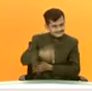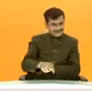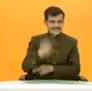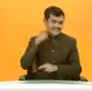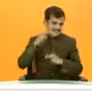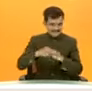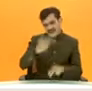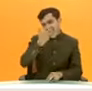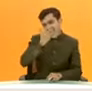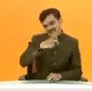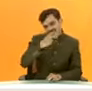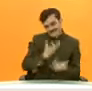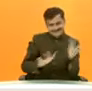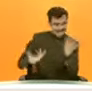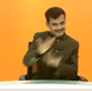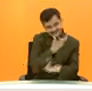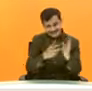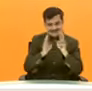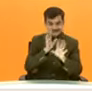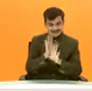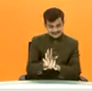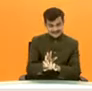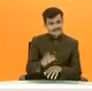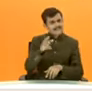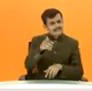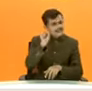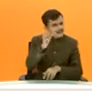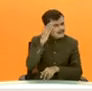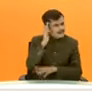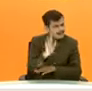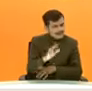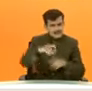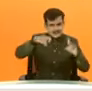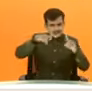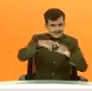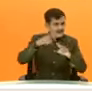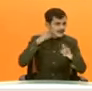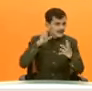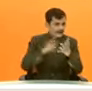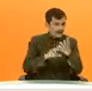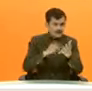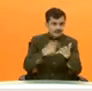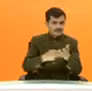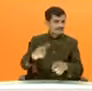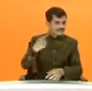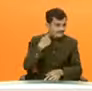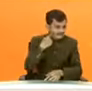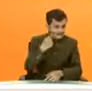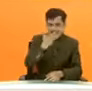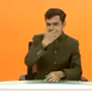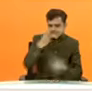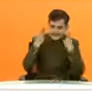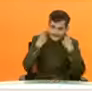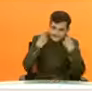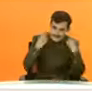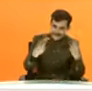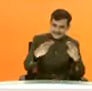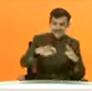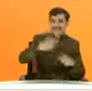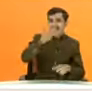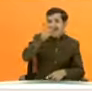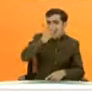की चर्चा हो रही है, तो आपने किन्नौरी सेब का नाम जरूर सुना होगा। सेब के